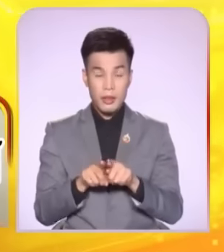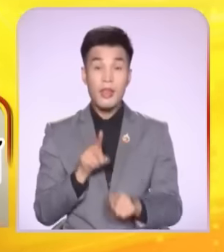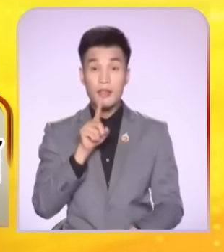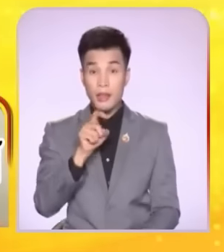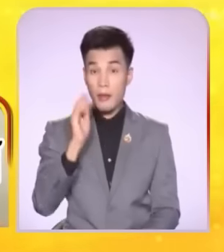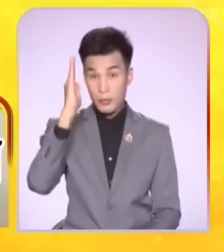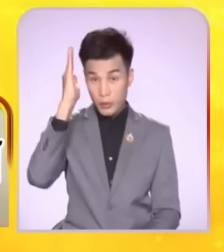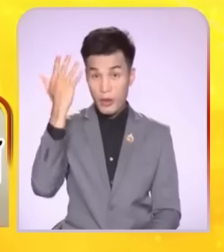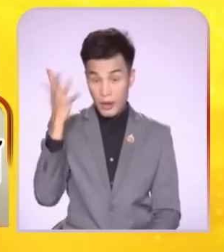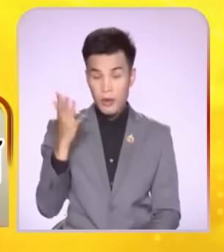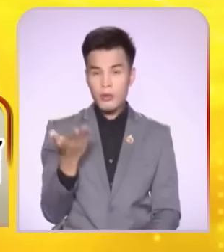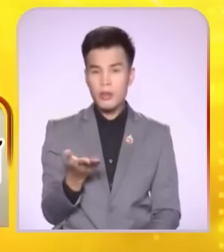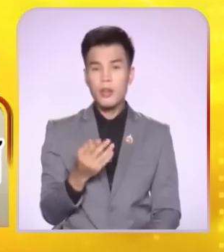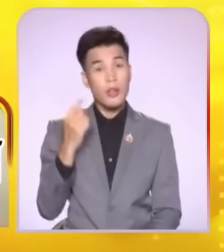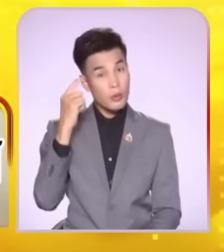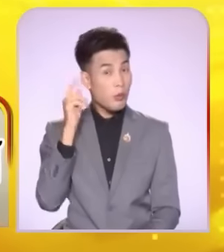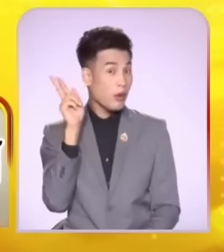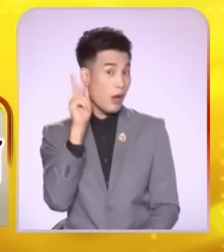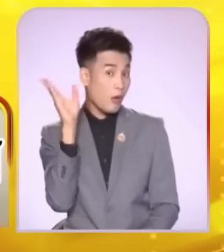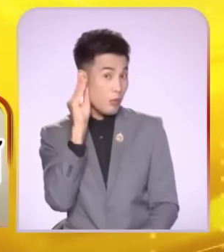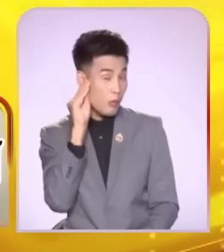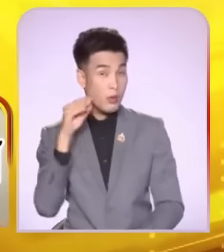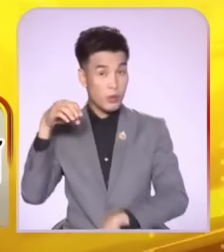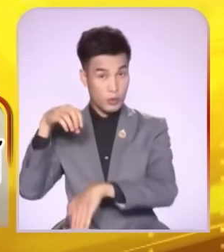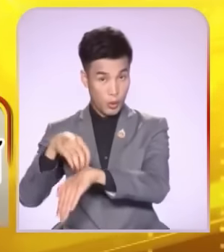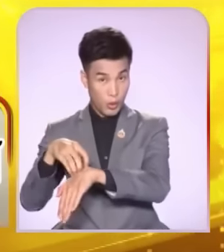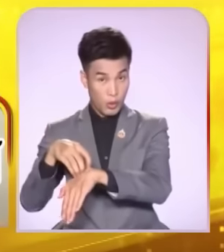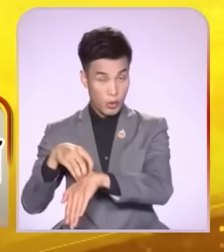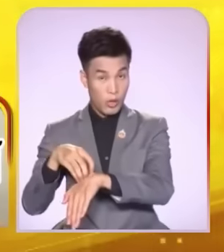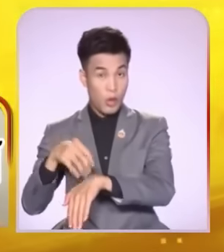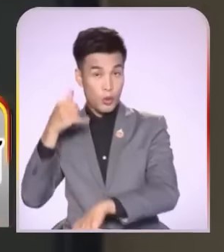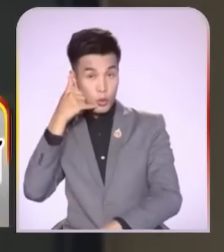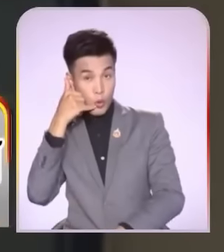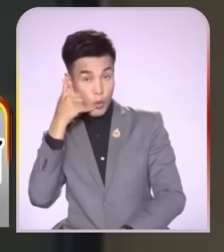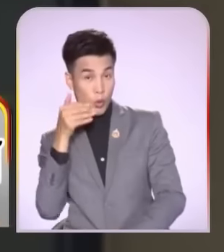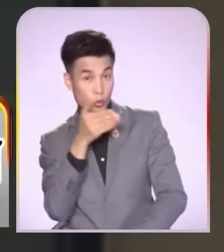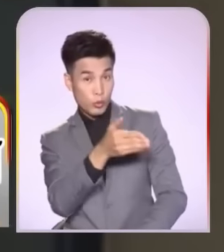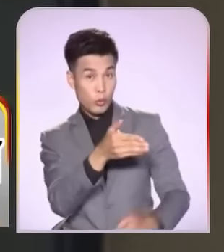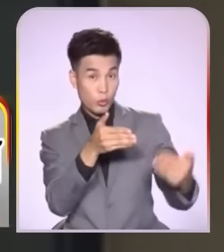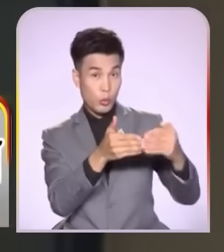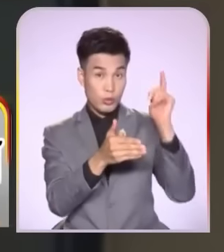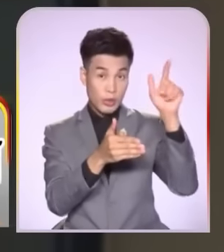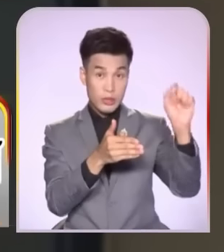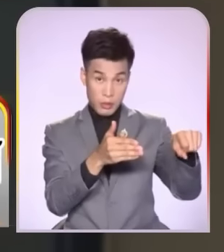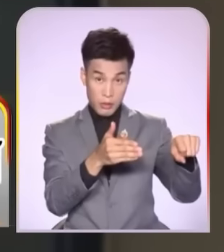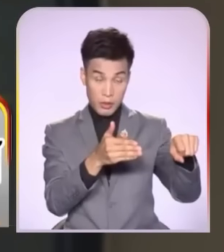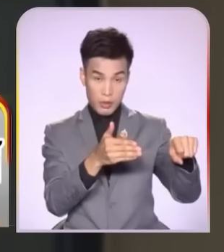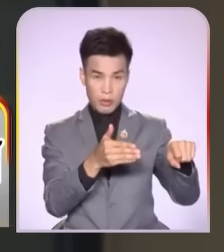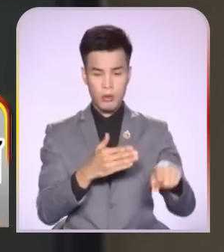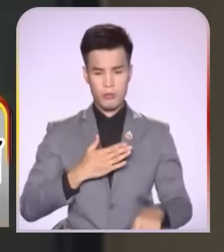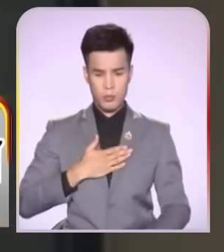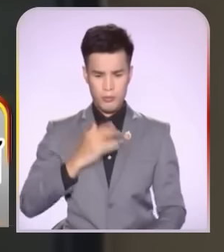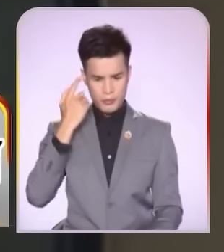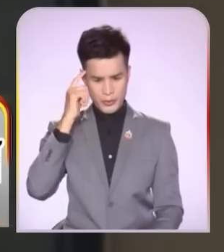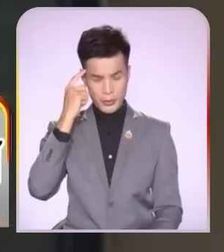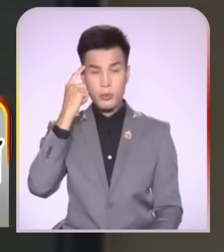ามร้อยเอกธรรมนัสแล้วนะคะว่าเนี่ยได้ยินข่าวว่าบิ๊กป้อมเนี่ยโทรไปเคลียร์ใจกับคุณทักษิณจริงหรือเปล่านะคะคุณภูมิธรรมก็บอกว่าไม่รู้อันนี้